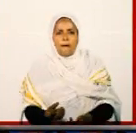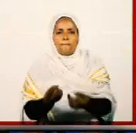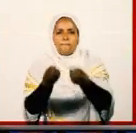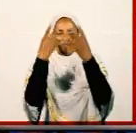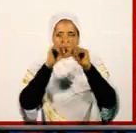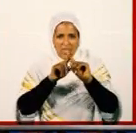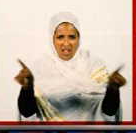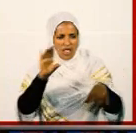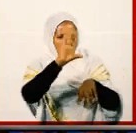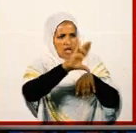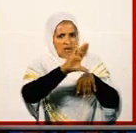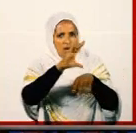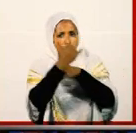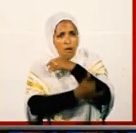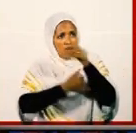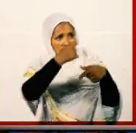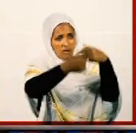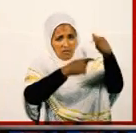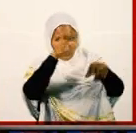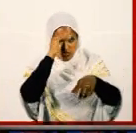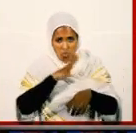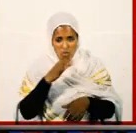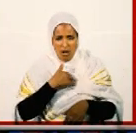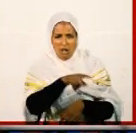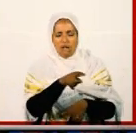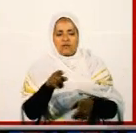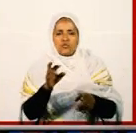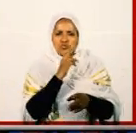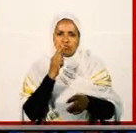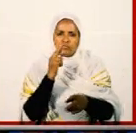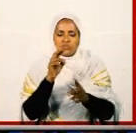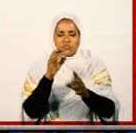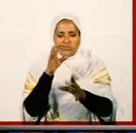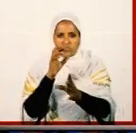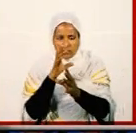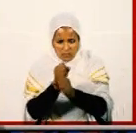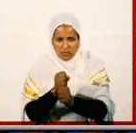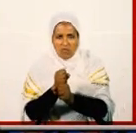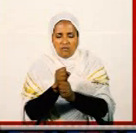በብዛት በተለይ በገዳማት ወደ ገዳማት የሚሄዱ እና ሱባኤ የሚይዙ